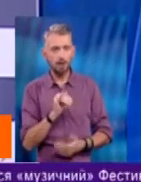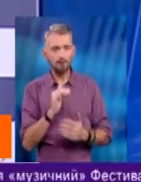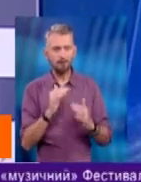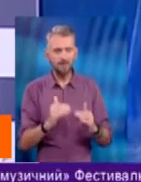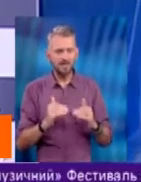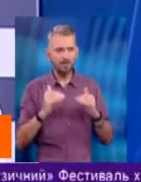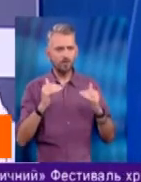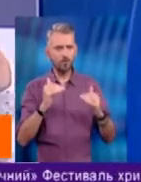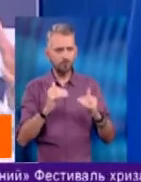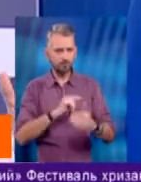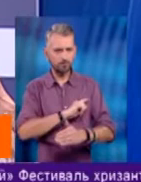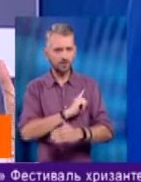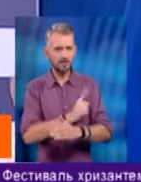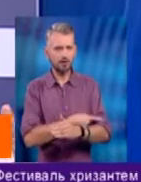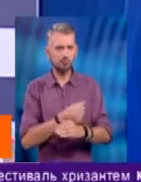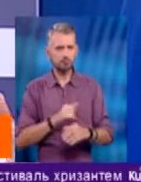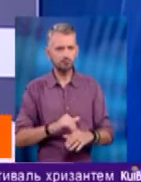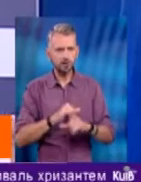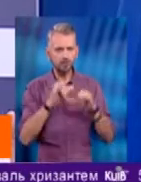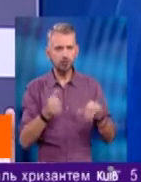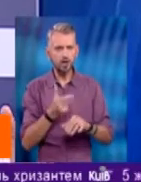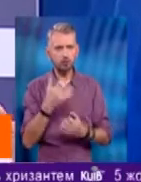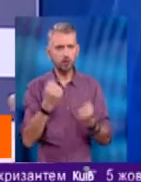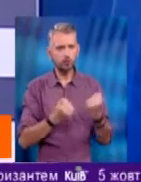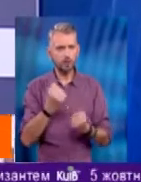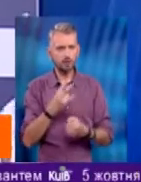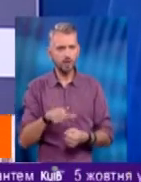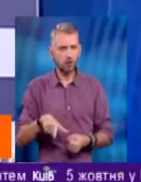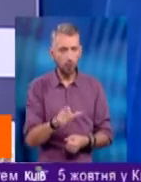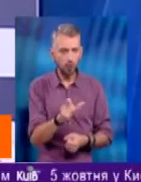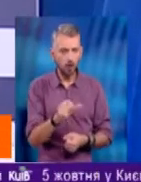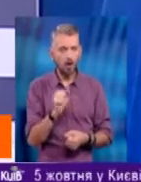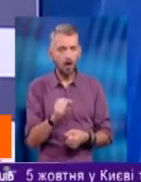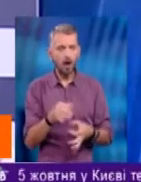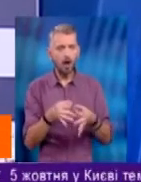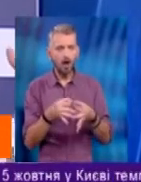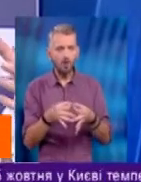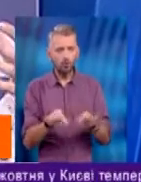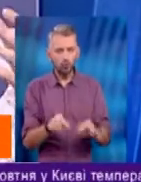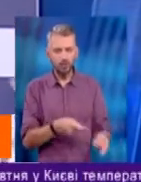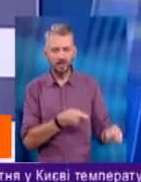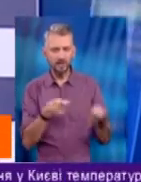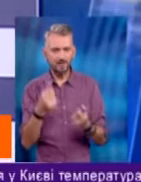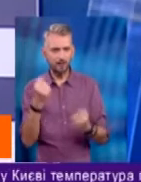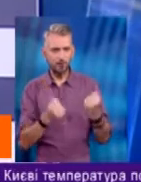підвищення різке кількості автомобілів на дорогах, а доступний ввіз автомобілів зробив